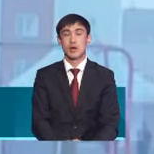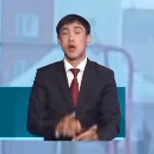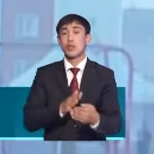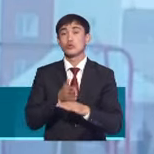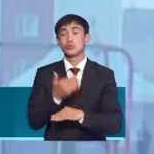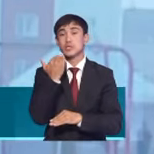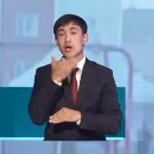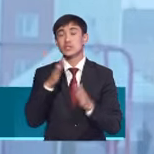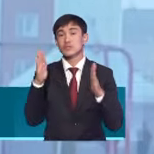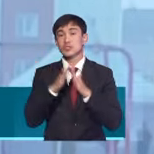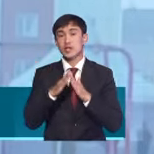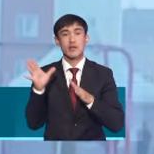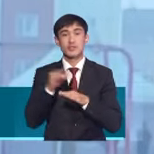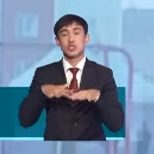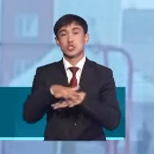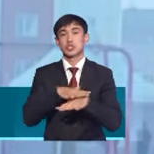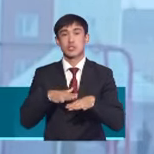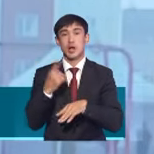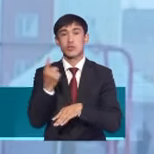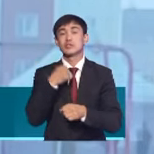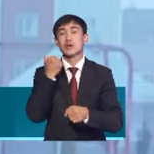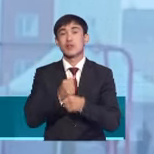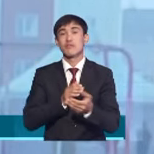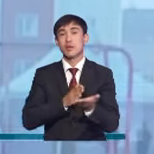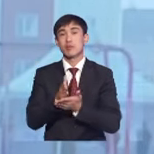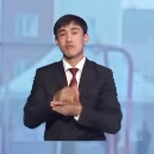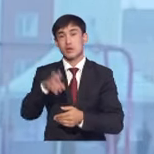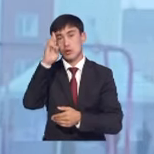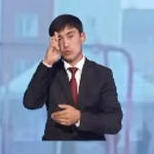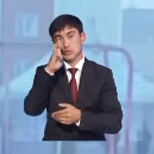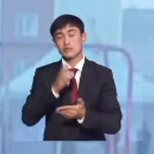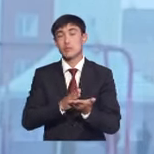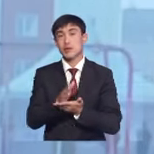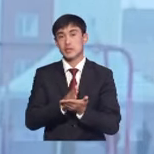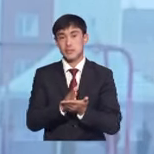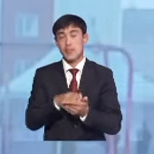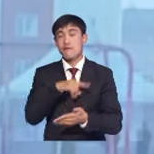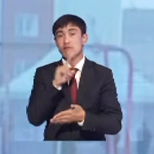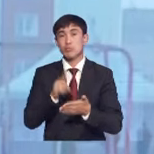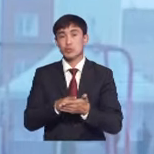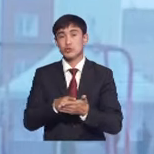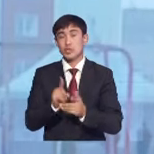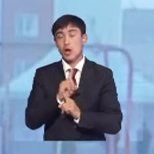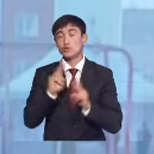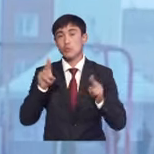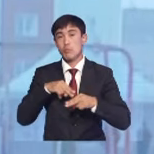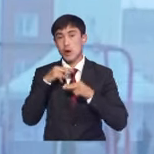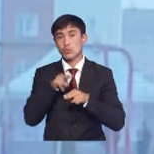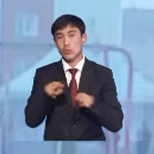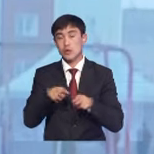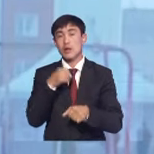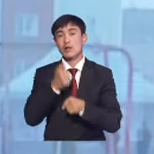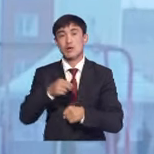Доступность и качество жилья для всех жителей – одно из главных направлений государственной политики. Этот вопрос находится на особом контроле